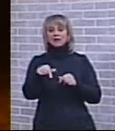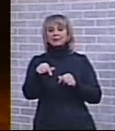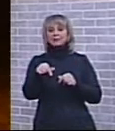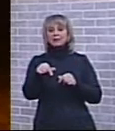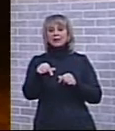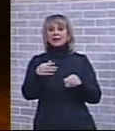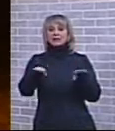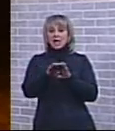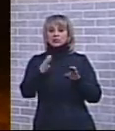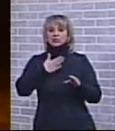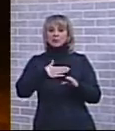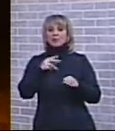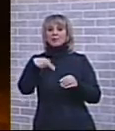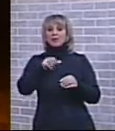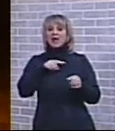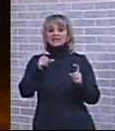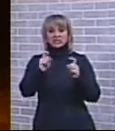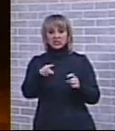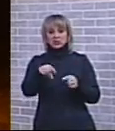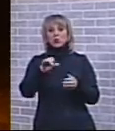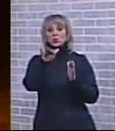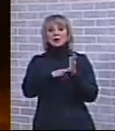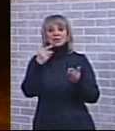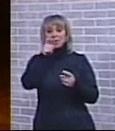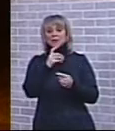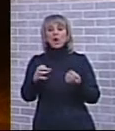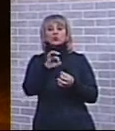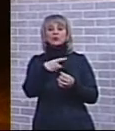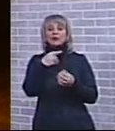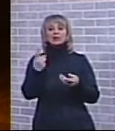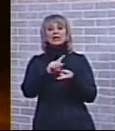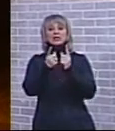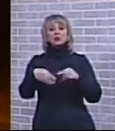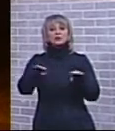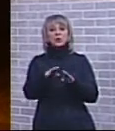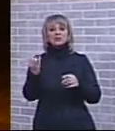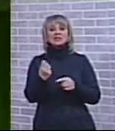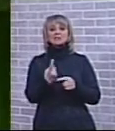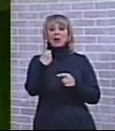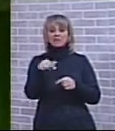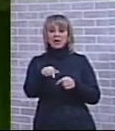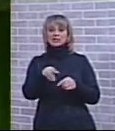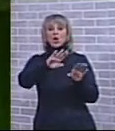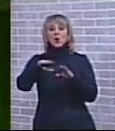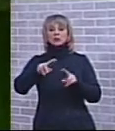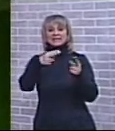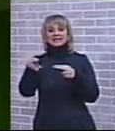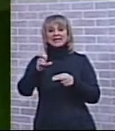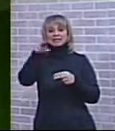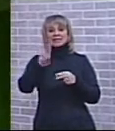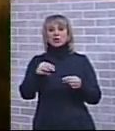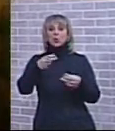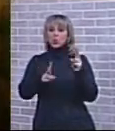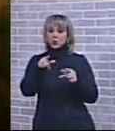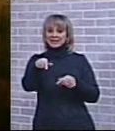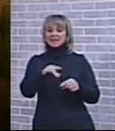Вот. Также мы на парах, бывает, даже сидим, вот, не понимаем, о чем разговаривают, и наоборот, такой интерес проявляется. После танца национальная